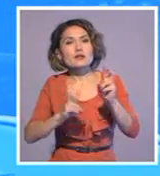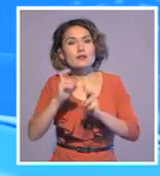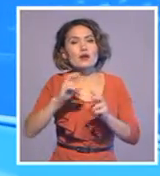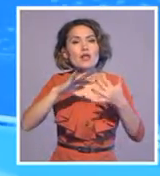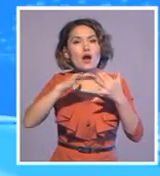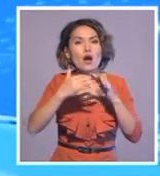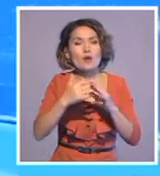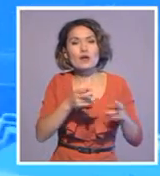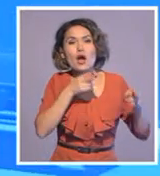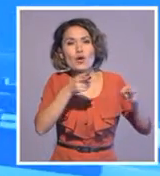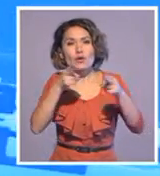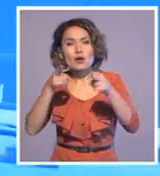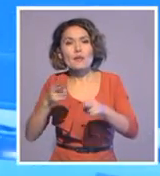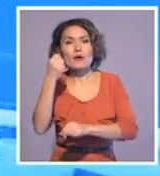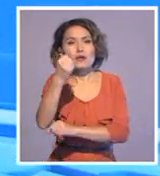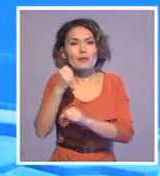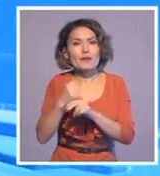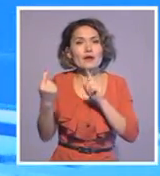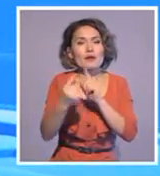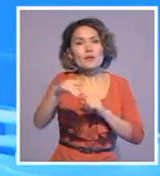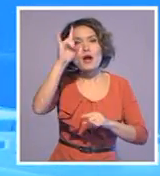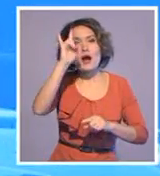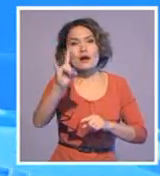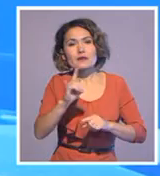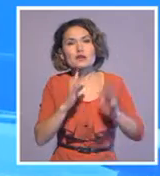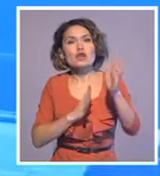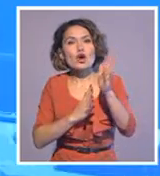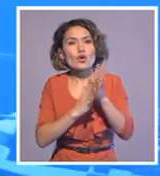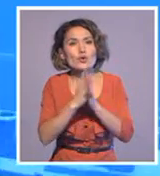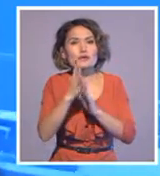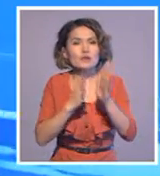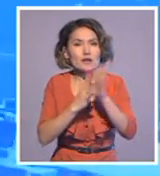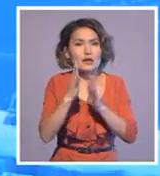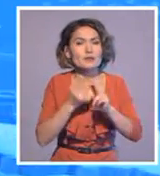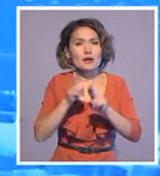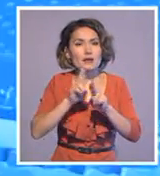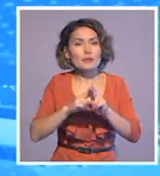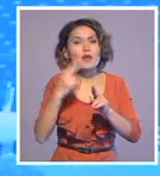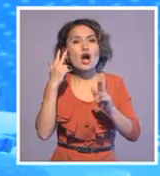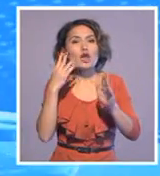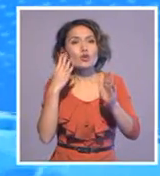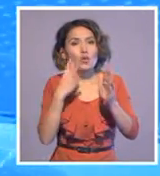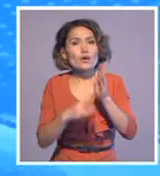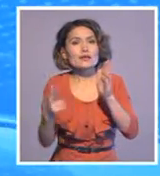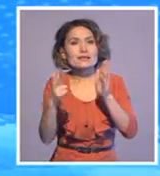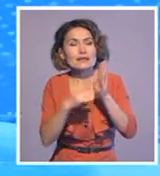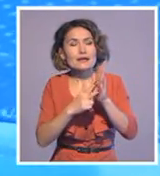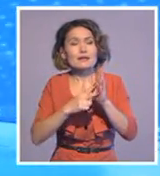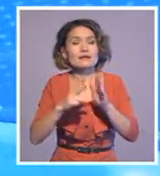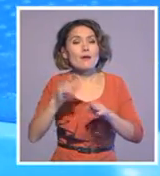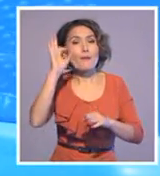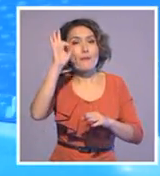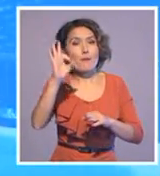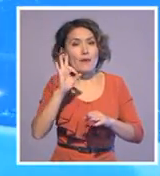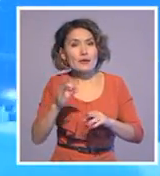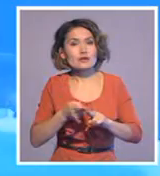ауыл шаруашылығы еңбеккерлерімен кездесті. Қазақстанда өсірілетін барлық майбұршақтың 98% осы өңірдің үлесінде. Сондықтан